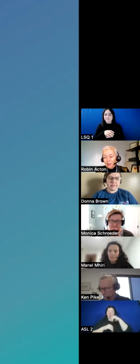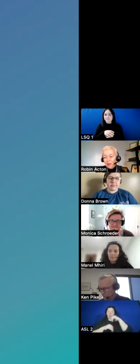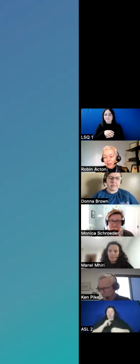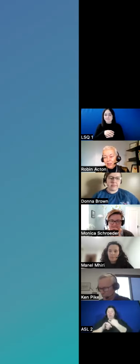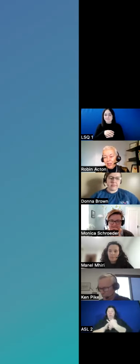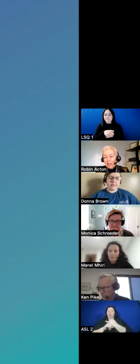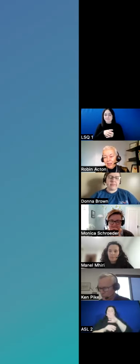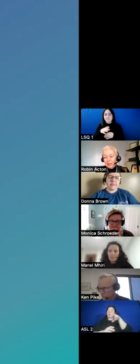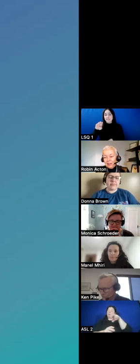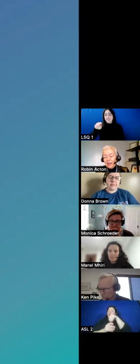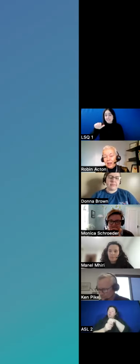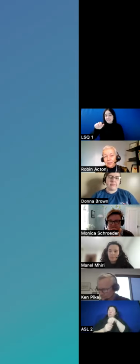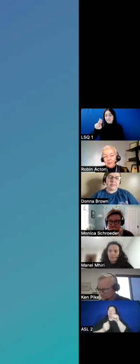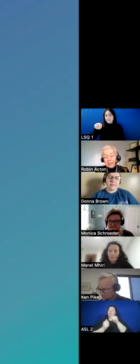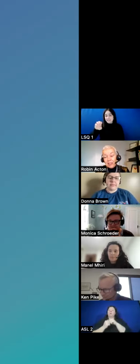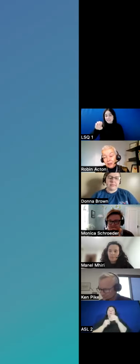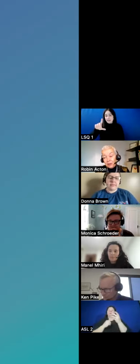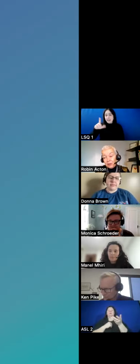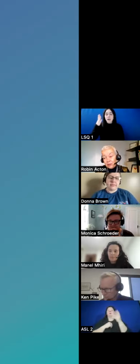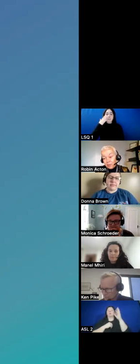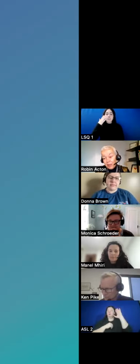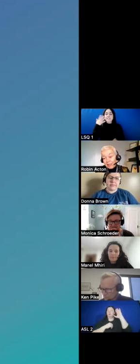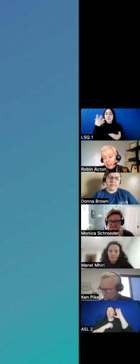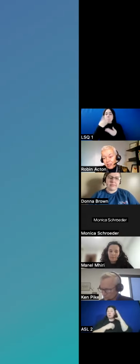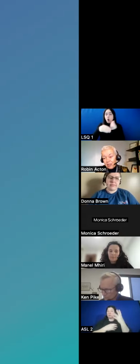Manel, je sais qu'Inclusion internationale